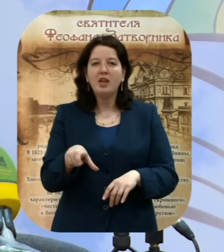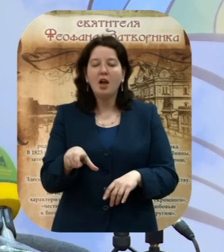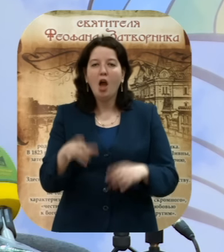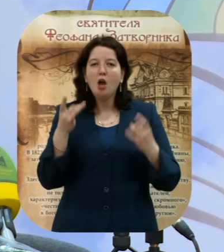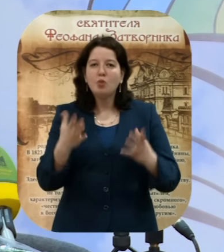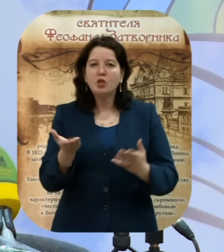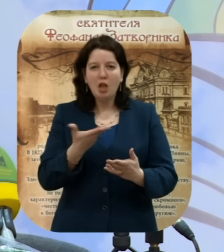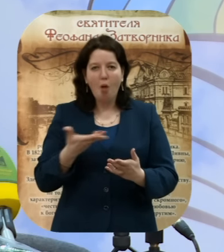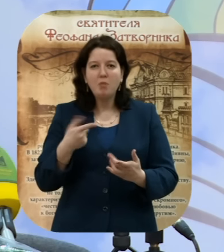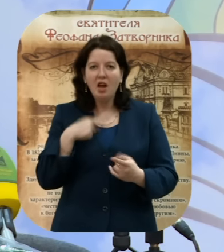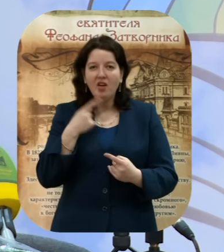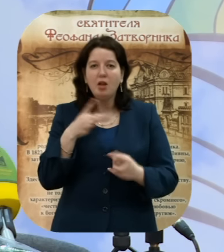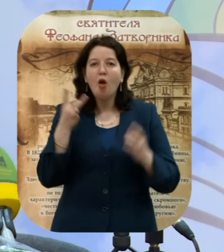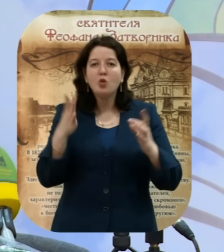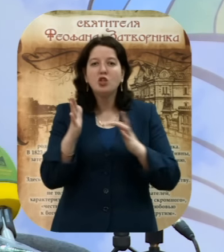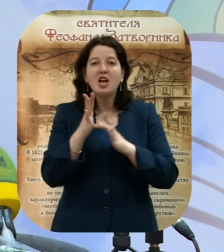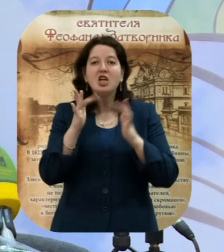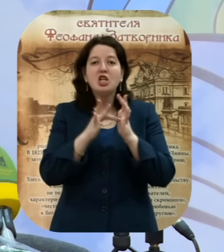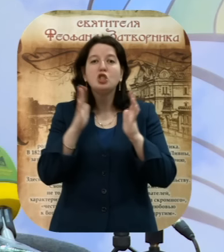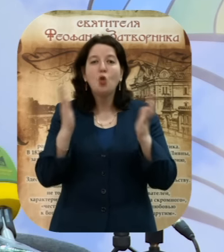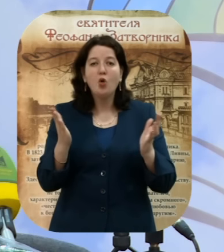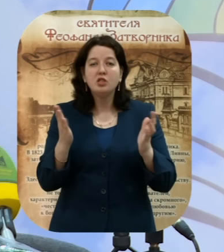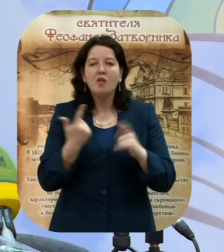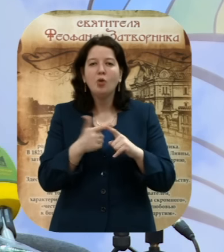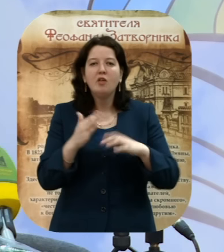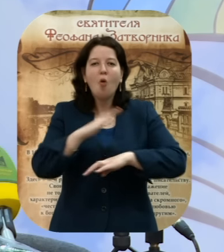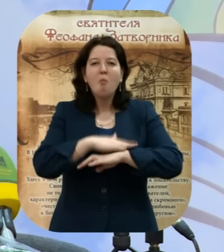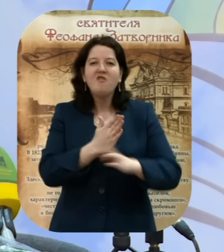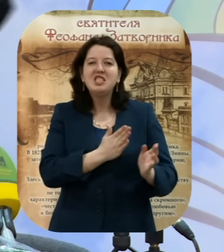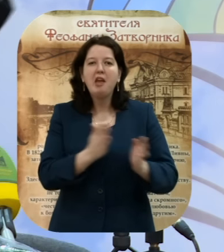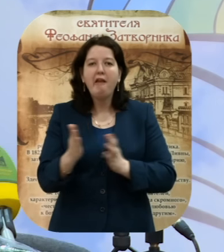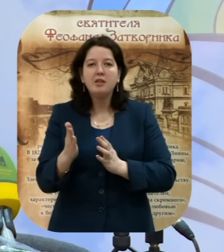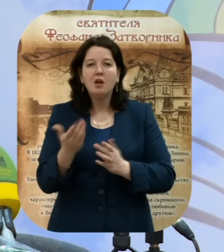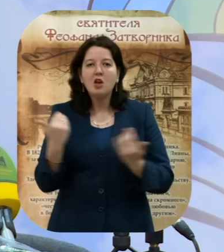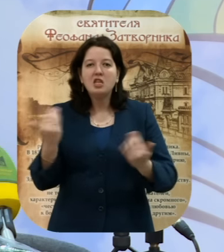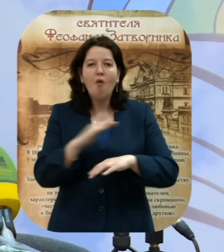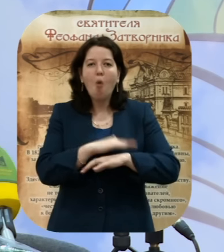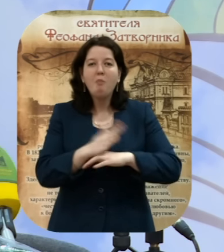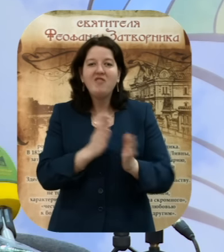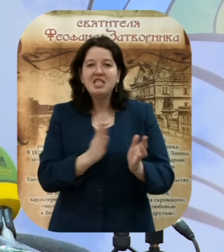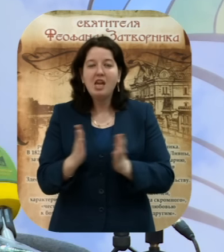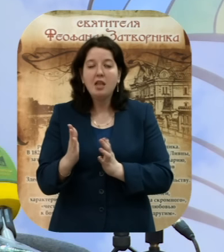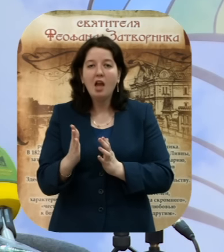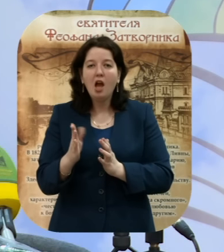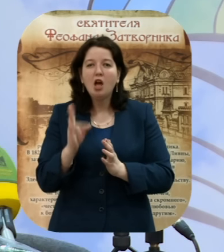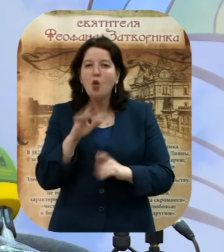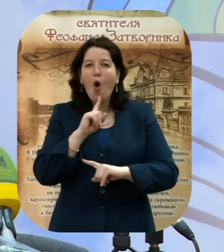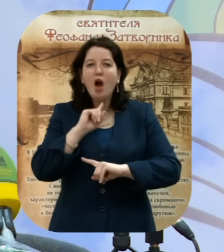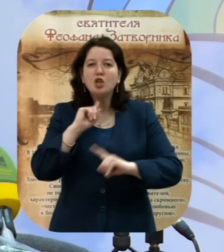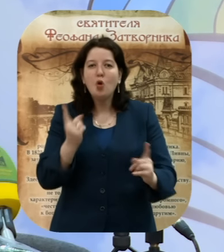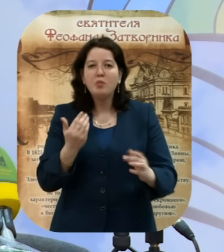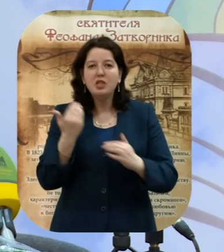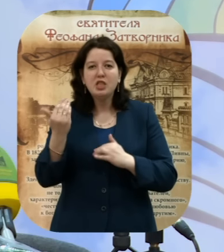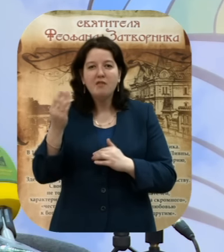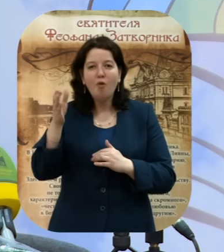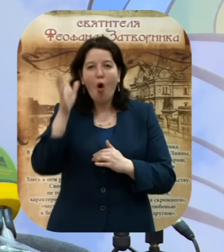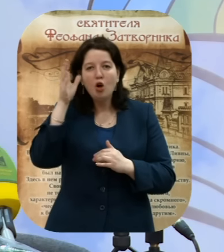иногда говорим просто Христос. Вот его даже поведение, его поведение, но особенно его